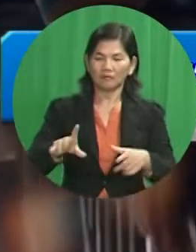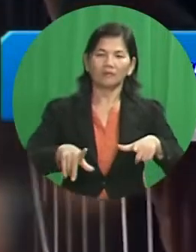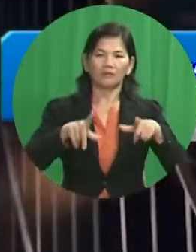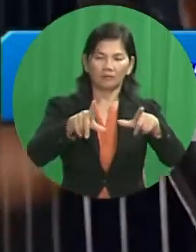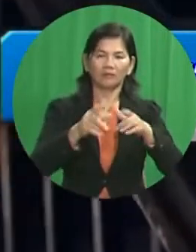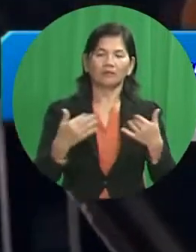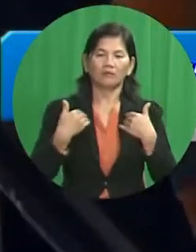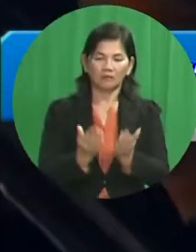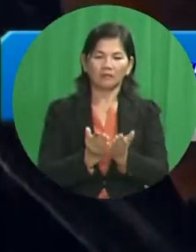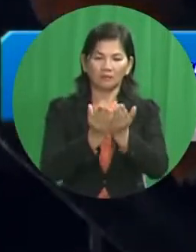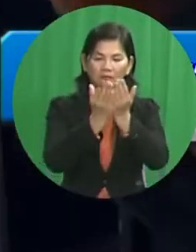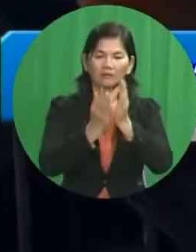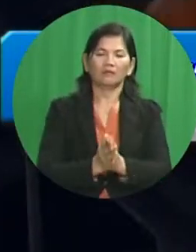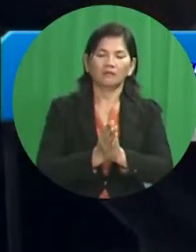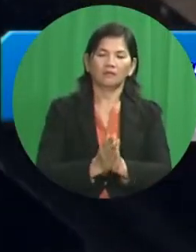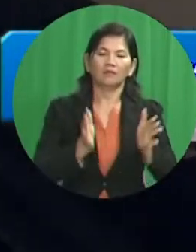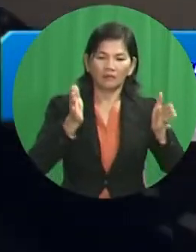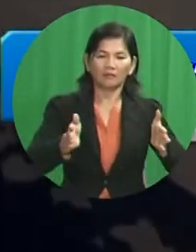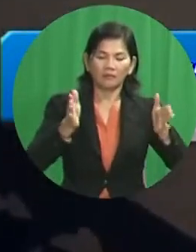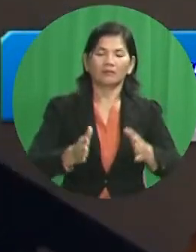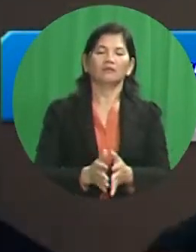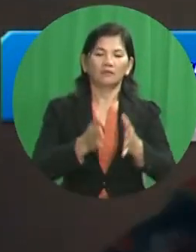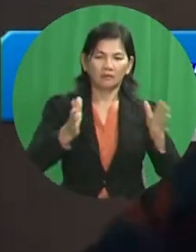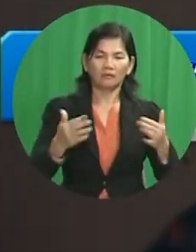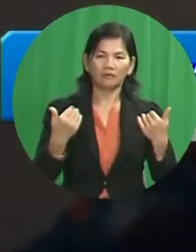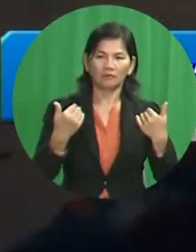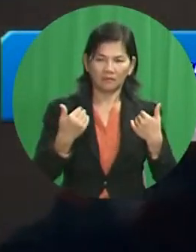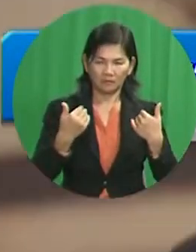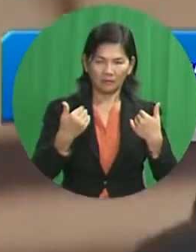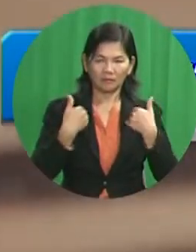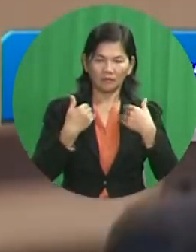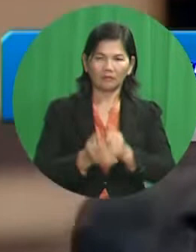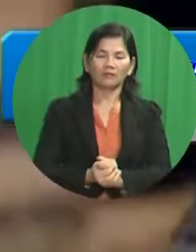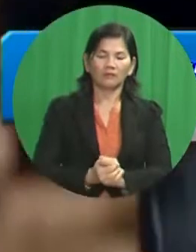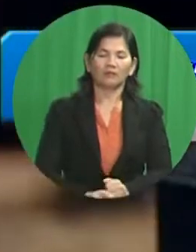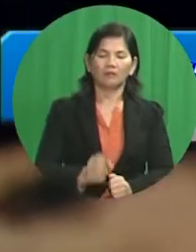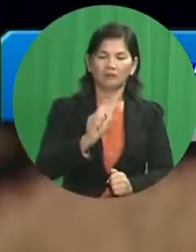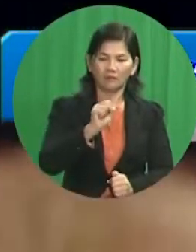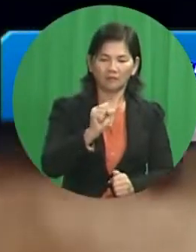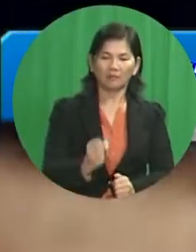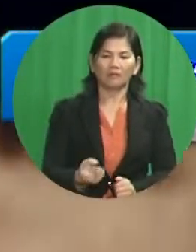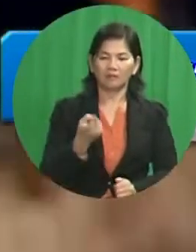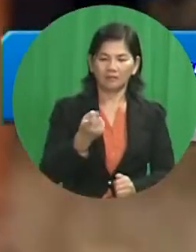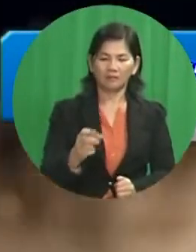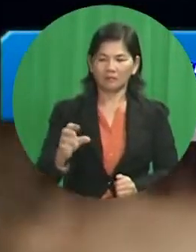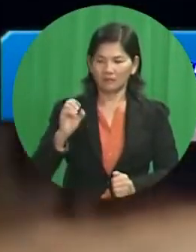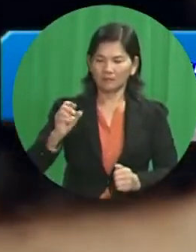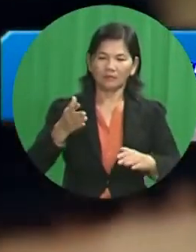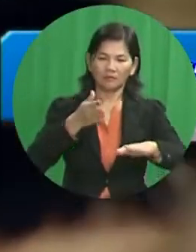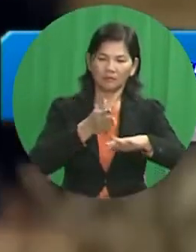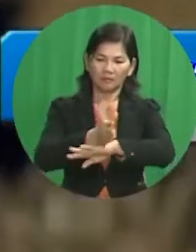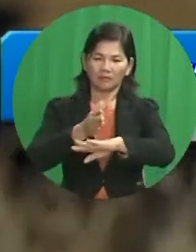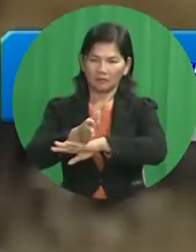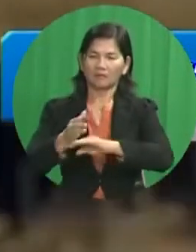តាមនាវាផ្ទុករថយន្តដៃដ៏ធំមួយដែលមានរហស្សនាមថា Capsule ស្របពេលដែលពួកគេបានធ្វើដំណើរឆ្លងកា